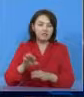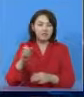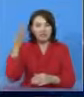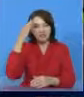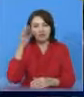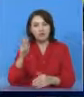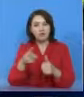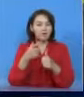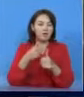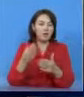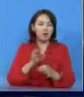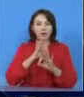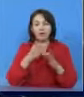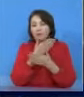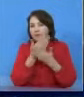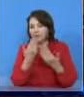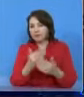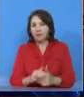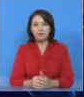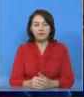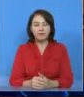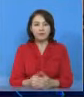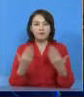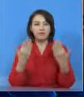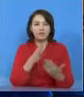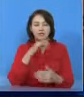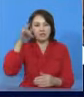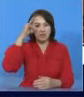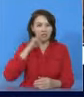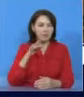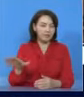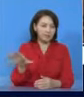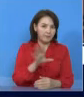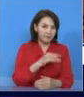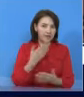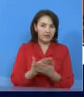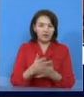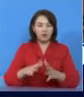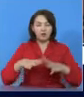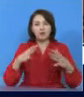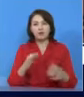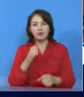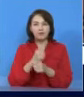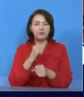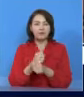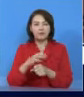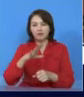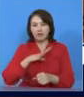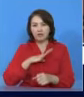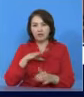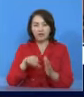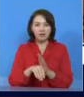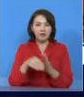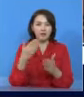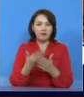иесі бұған дейін ұлтымызда болмаған деседі. Қазіргі қазақ барды туралы үлкен жобалар дайындалып атыр. Оның